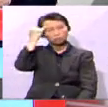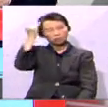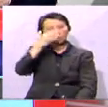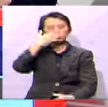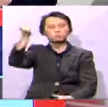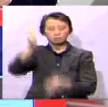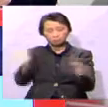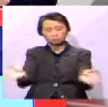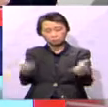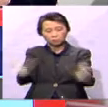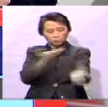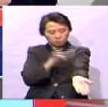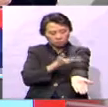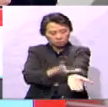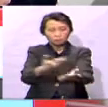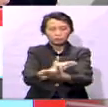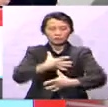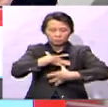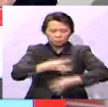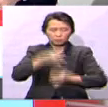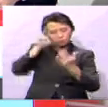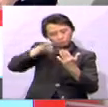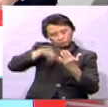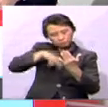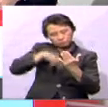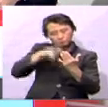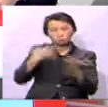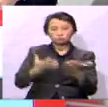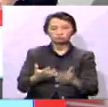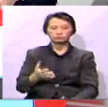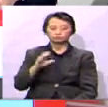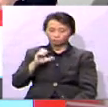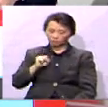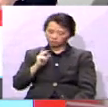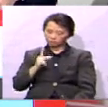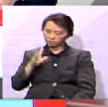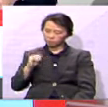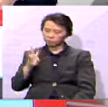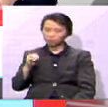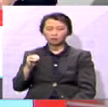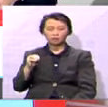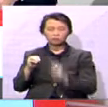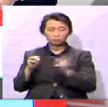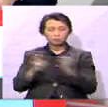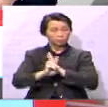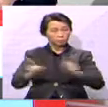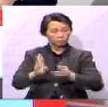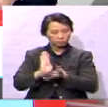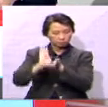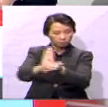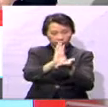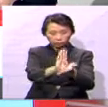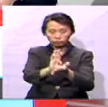terbaik menggalakkan generasi baharu minat membaca. Suruhanjaya Komunikasi dan Multimedia Malaysia SKMM sedia